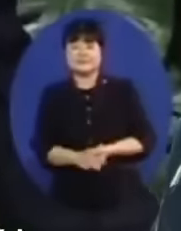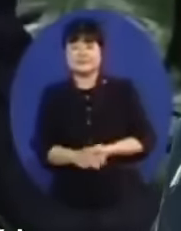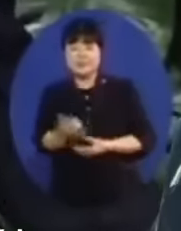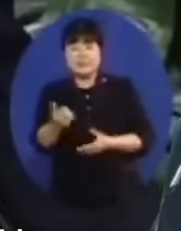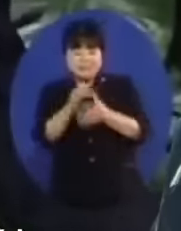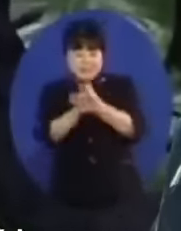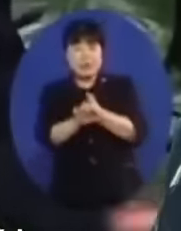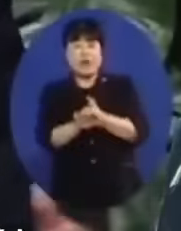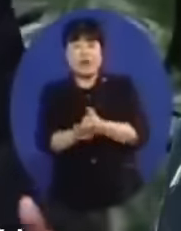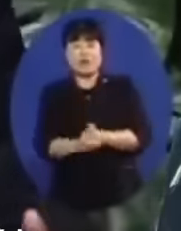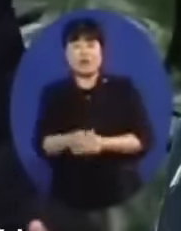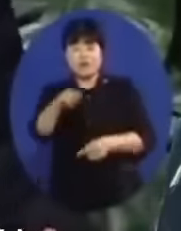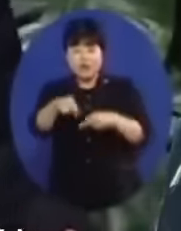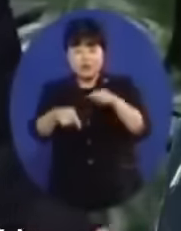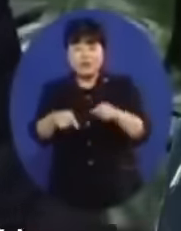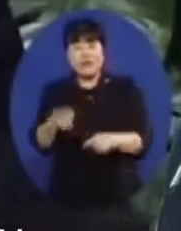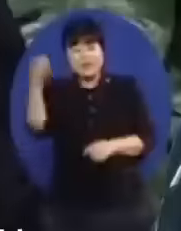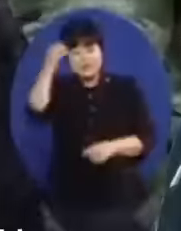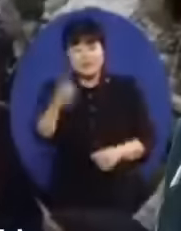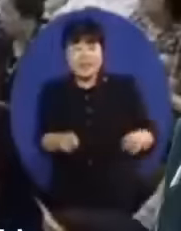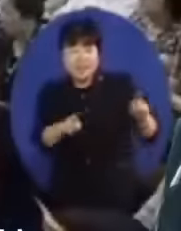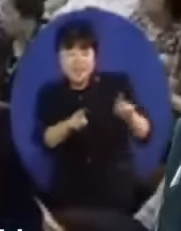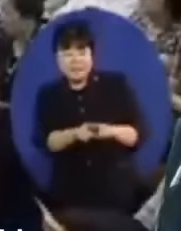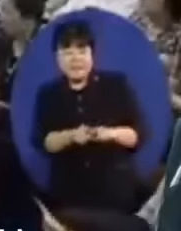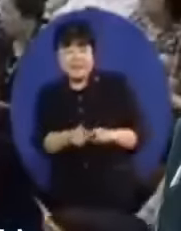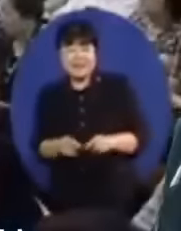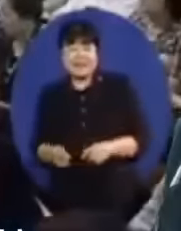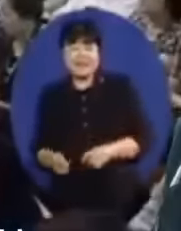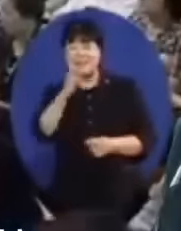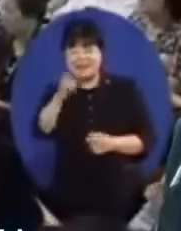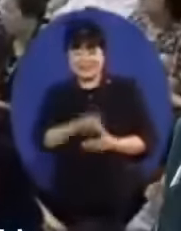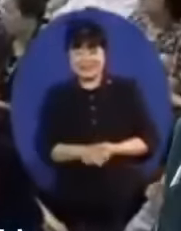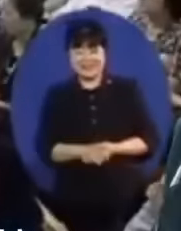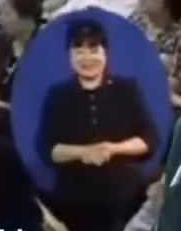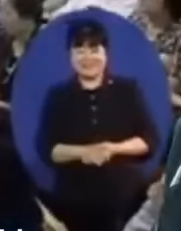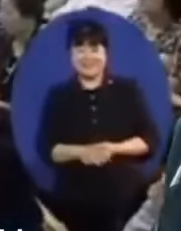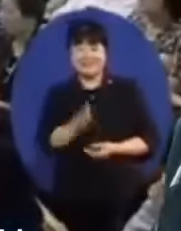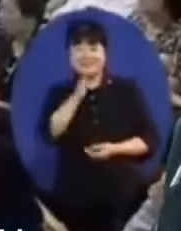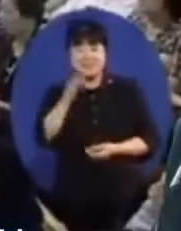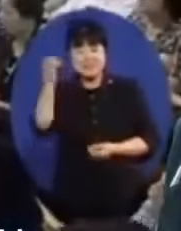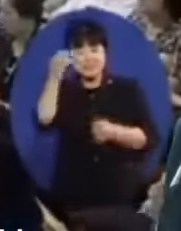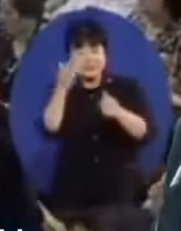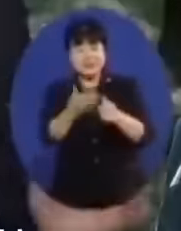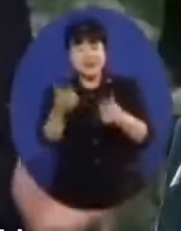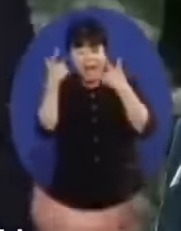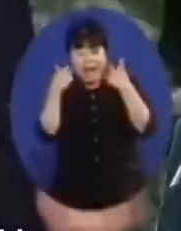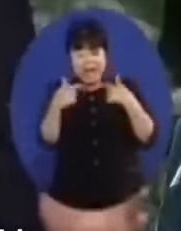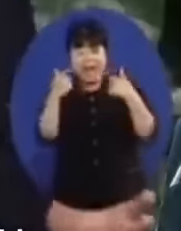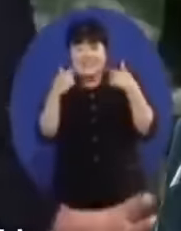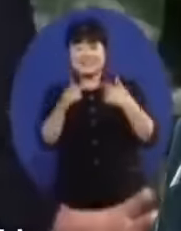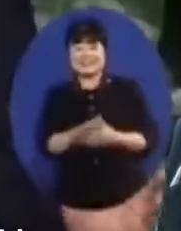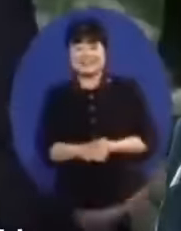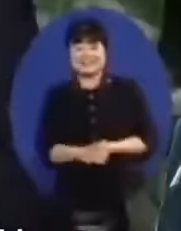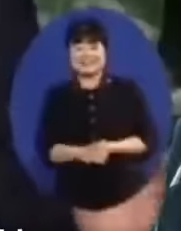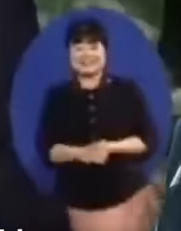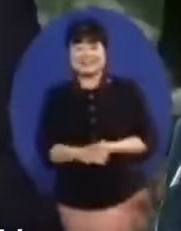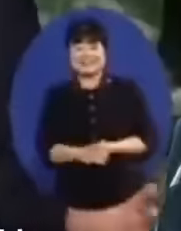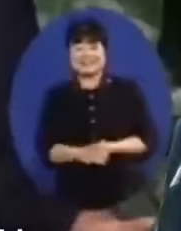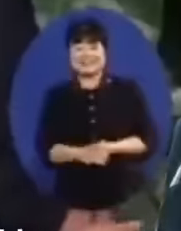그리고 강단에 나올 때는 성령님 함께 나갑시다. 그래서 성령이 항상